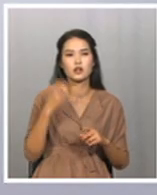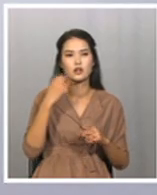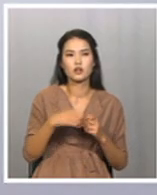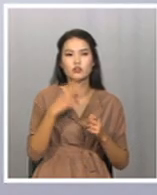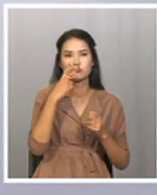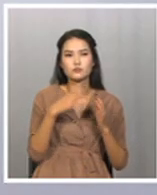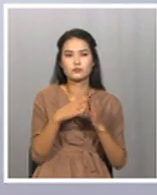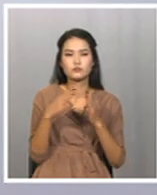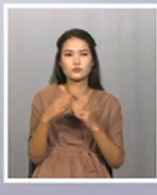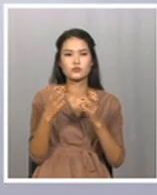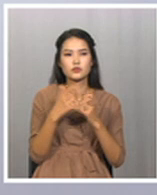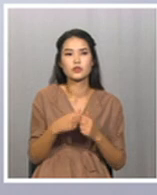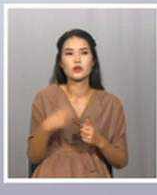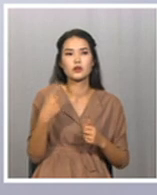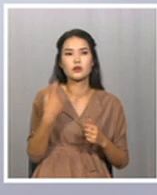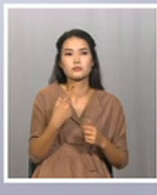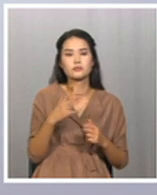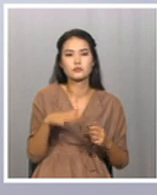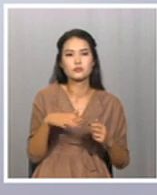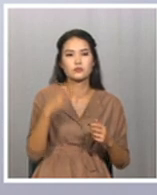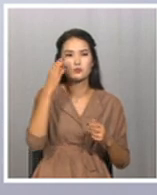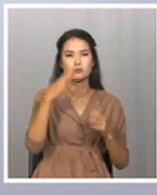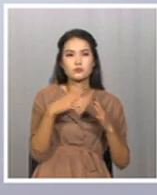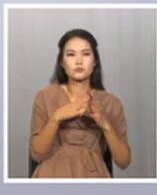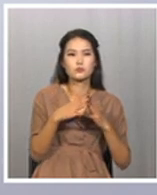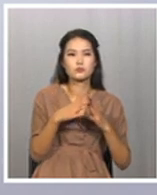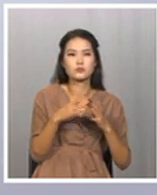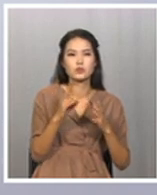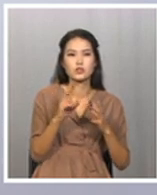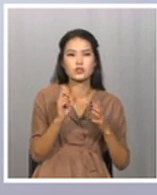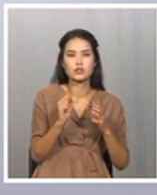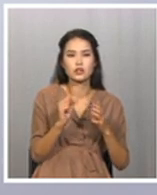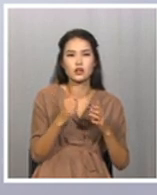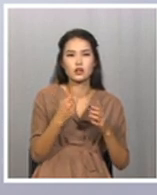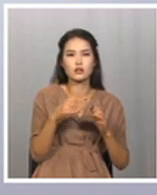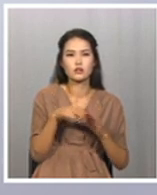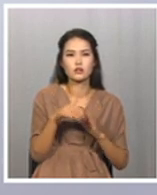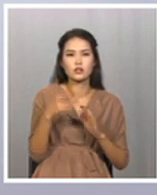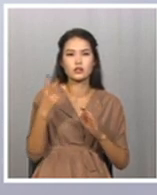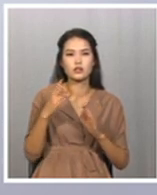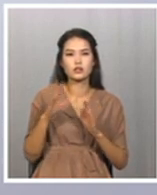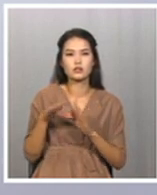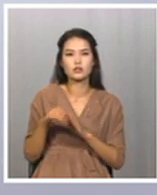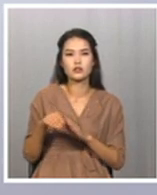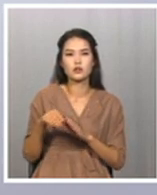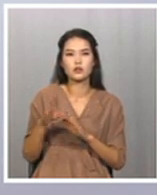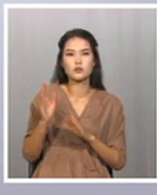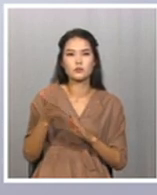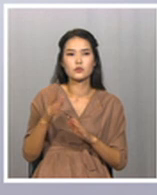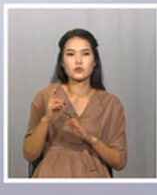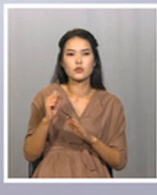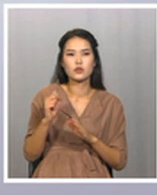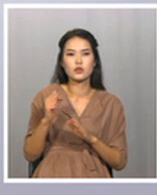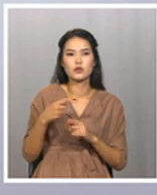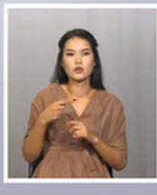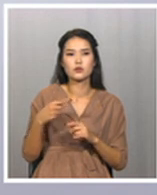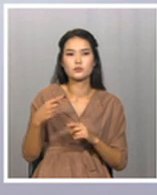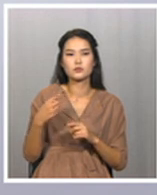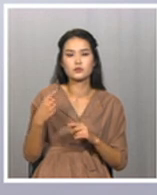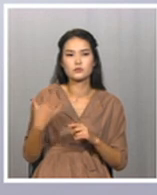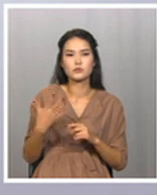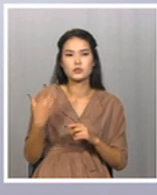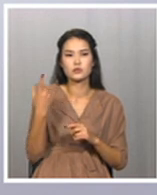болсақ, бірінші функцияның бұрыштық коэффициенті k 5-ке тең болып тұр, ал екінші функцияның бұрыштық коэффициенті k минус 5-тен 1-ге тең